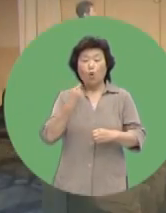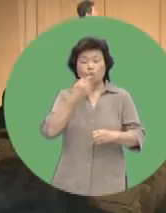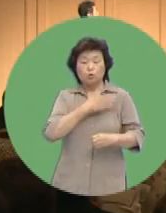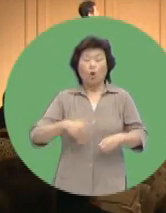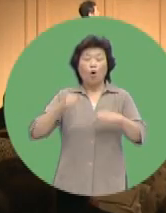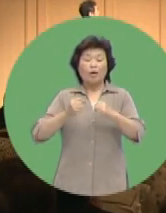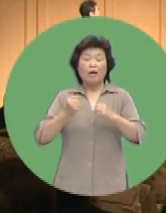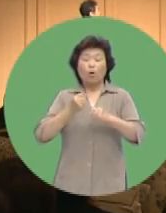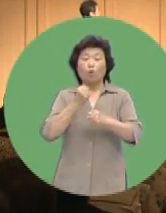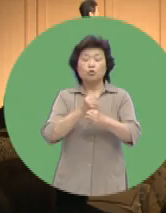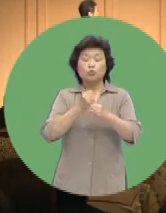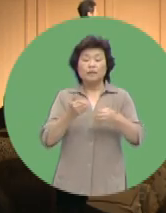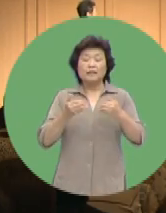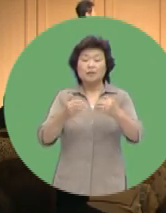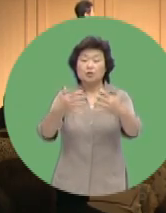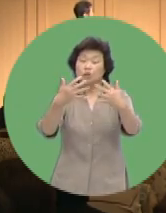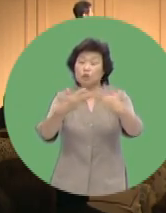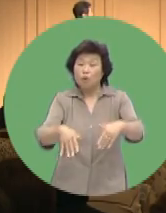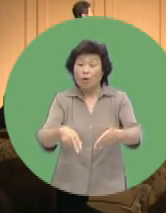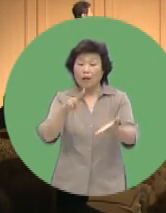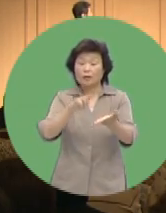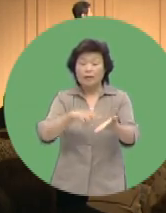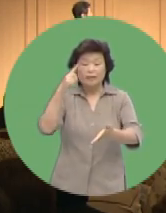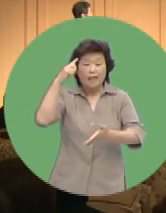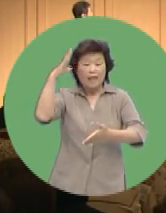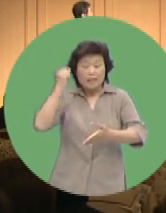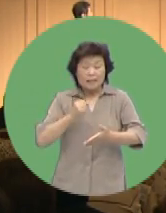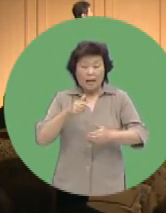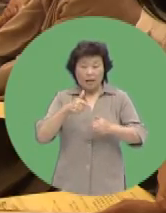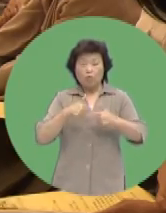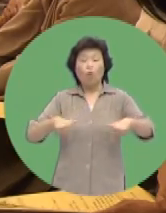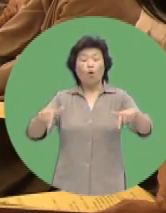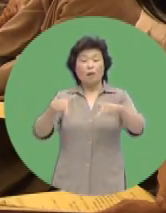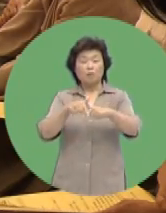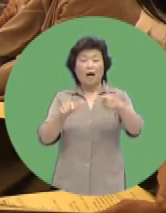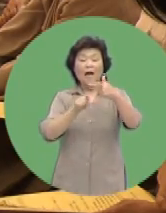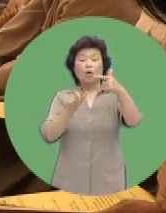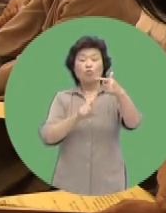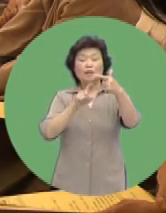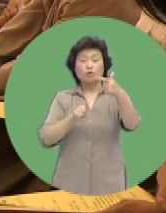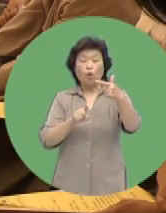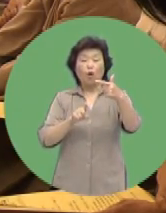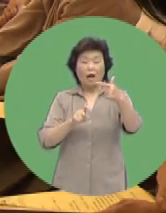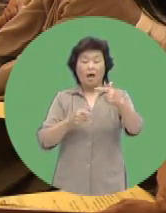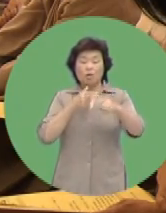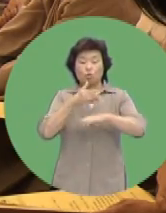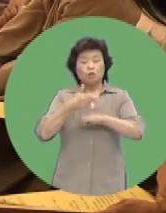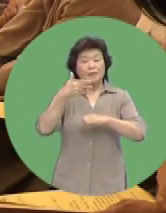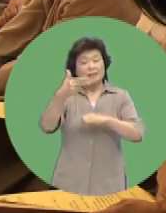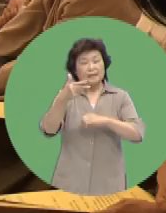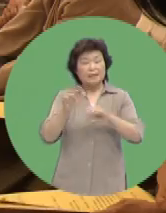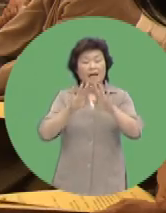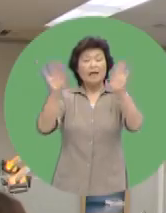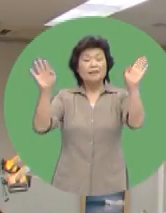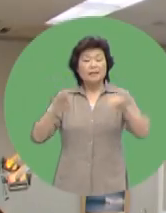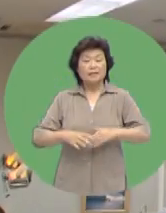健康づくり推進条例の制定記念フォーラムが6月10日徳島市で開催されました